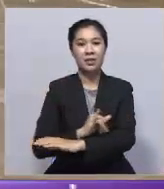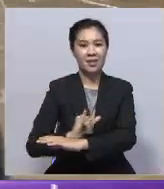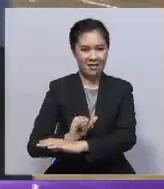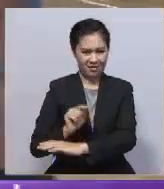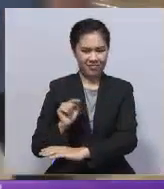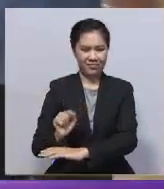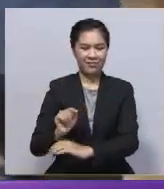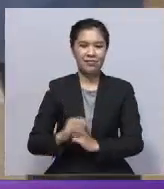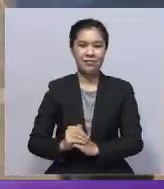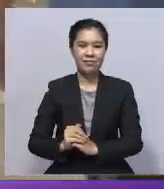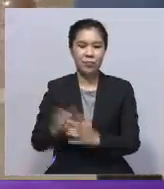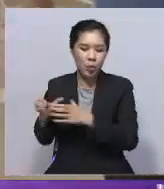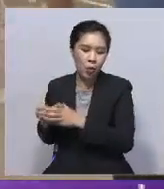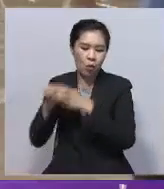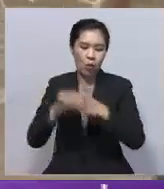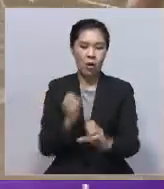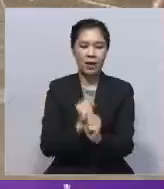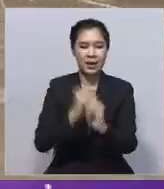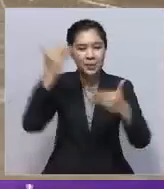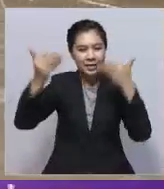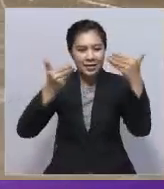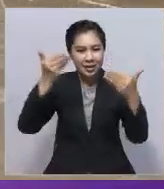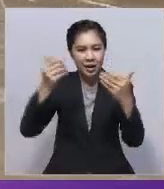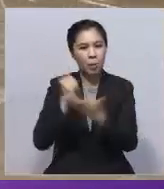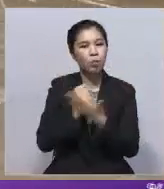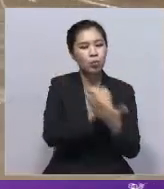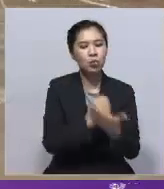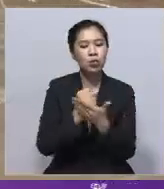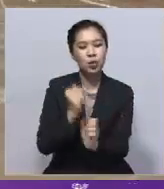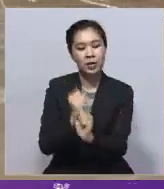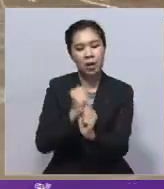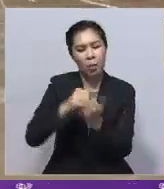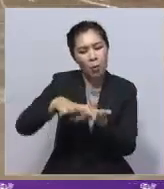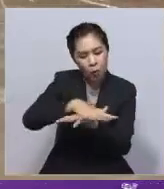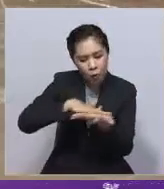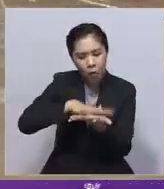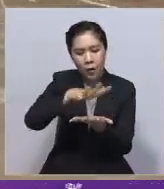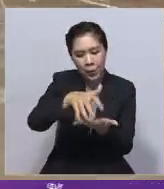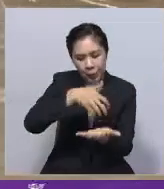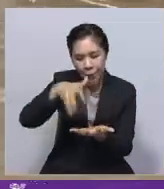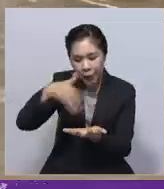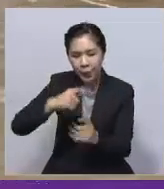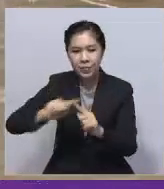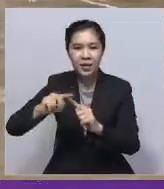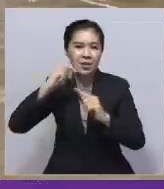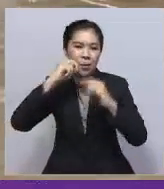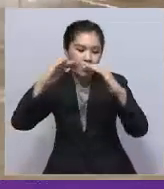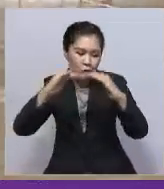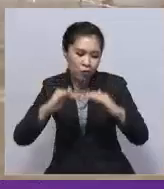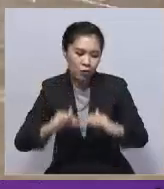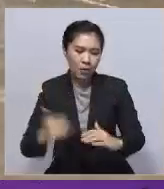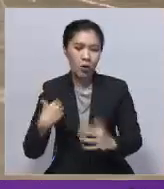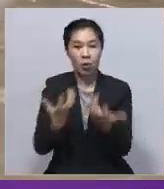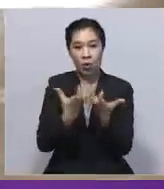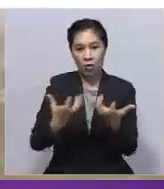ยุธยาค่ะเพื่อมาทำกิจกรรมบิ๊กคลีนนิ่งเดย์ค่ะหลังจากที่ในพื้นที่ได้มีน้ำลดลงแล้วรวมถึงยังได้แจกถุงยางชีพ